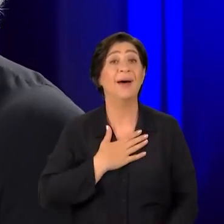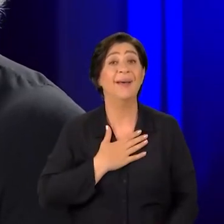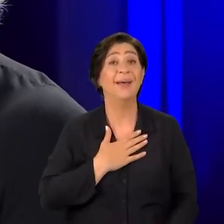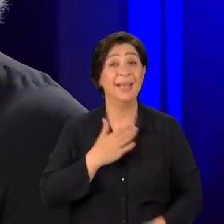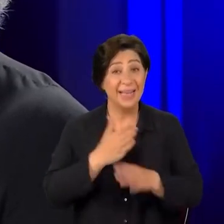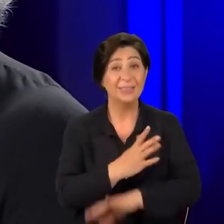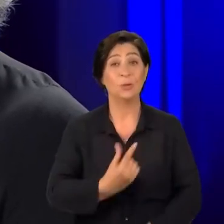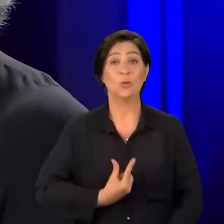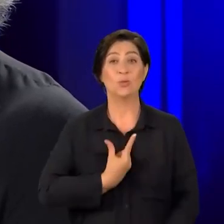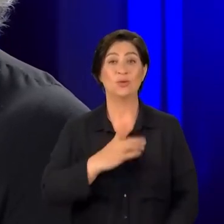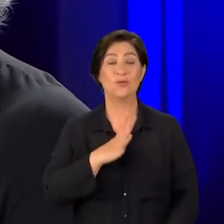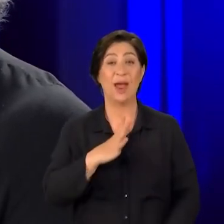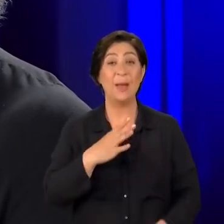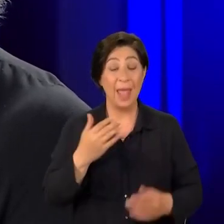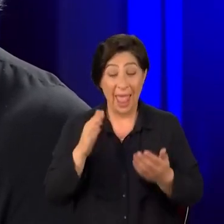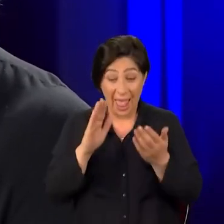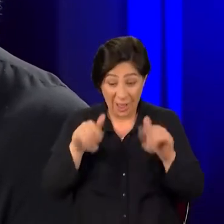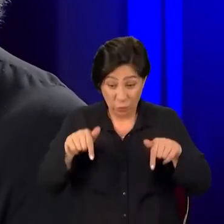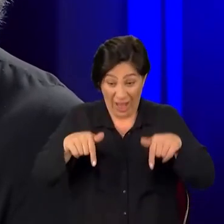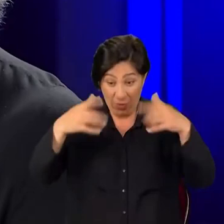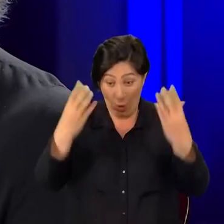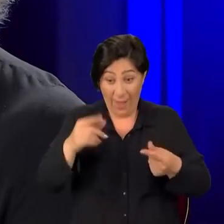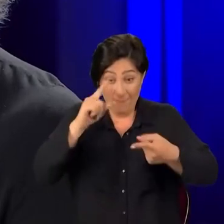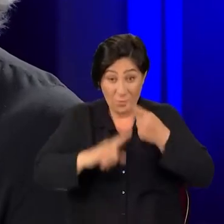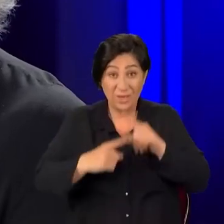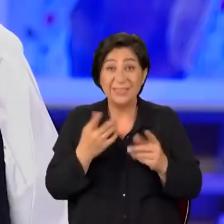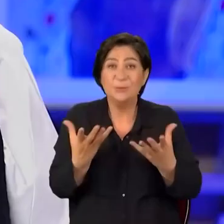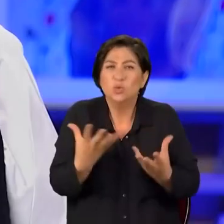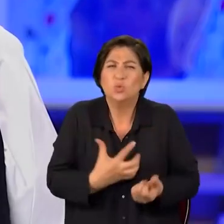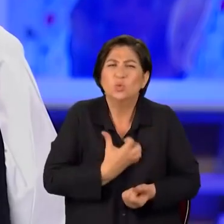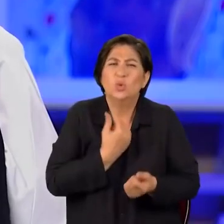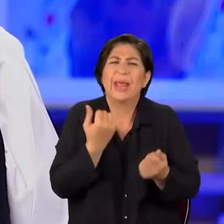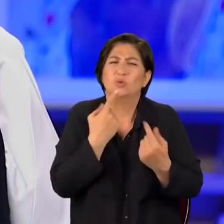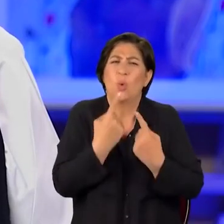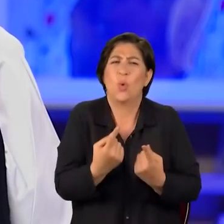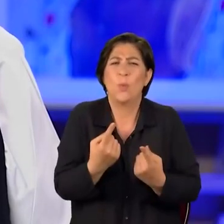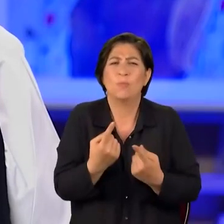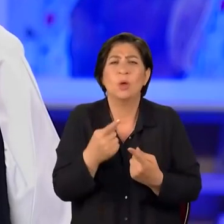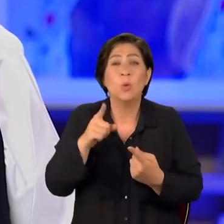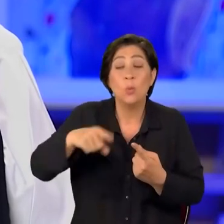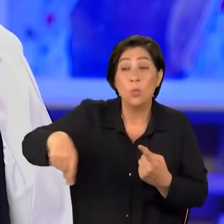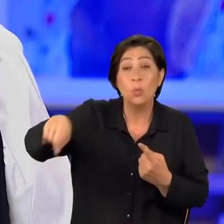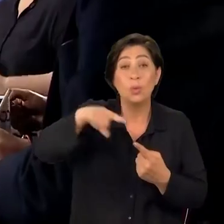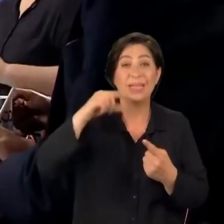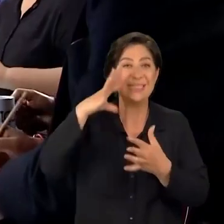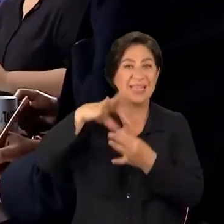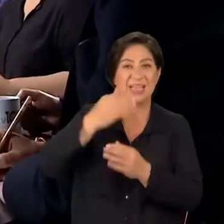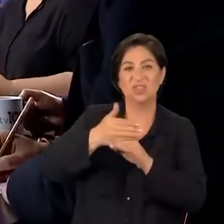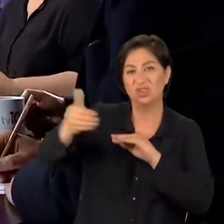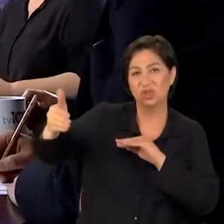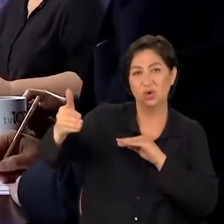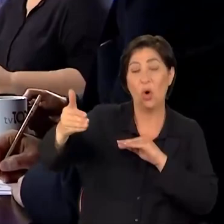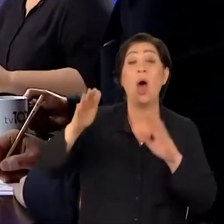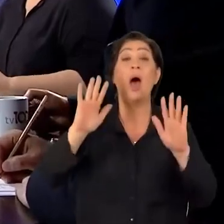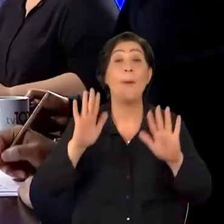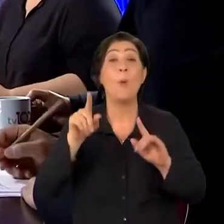ben. Yani ben gerçekten umutluyum. Evet, var olan şu andaki siyasi yapı ne yazık ki, ne yazık ki bu insanları